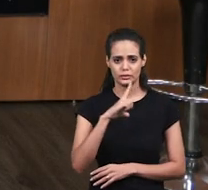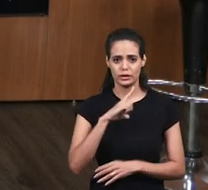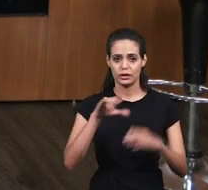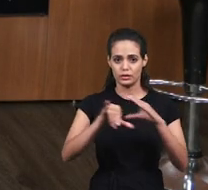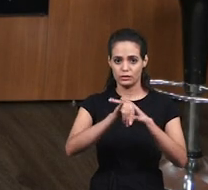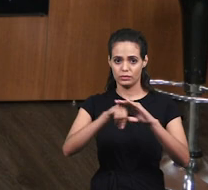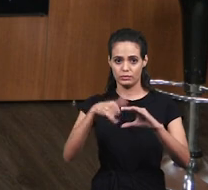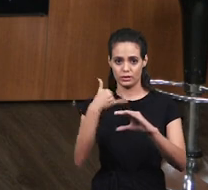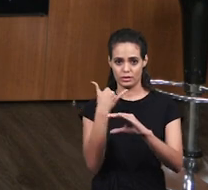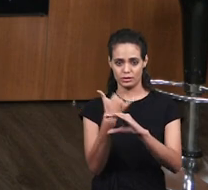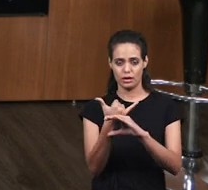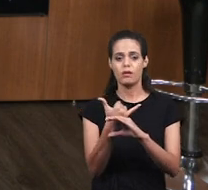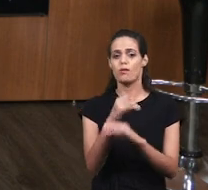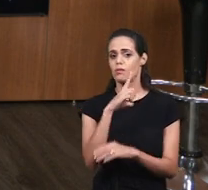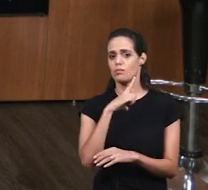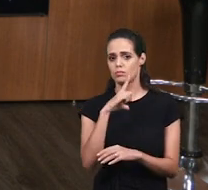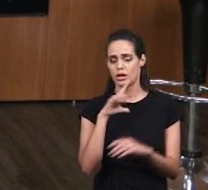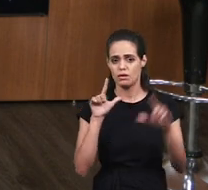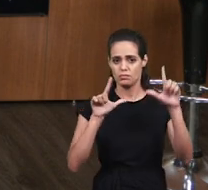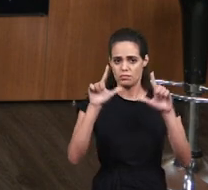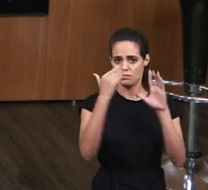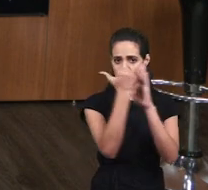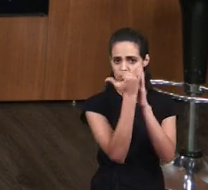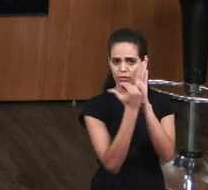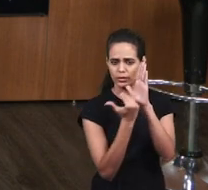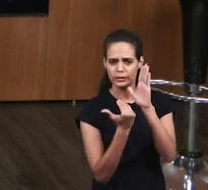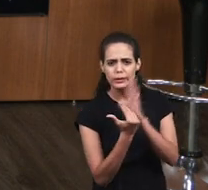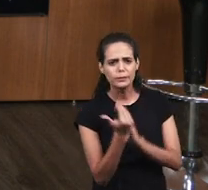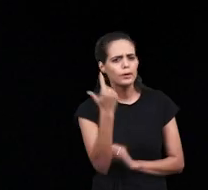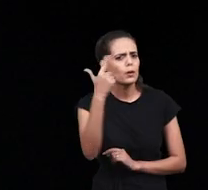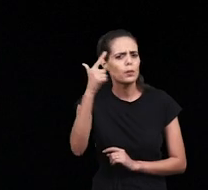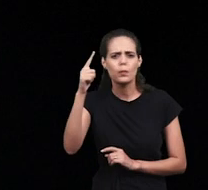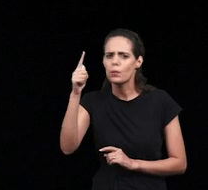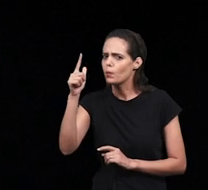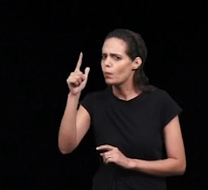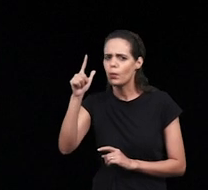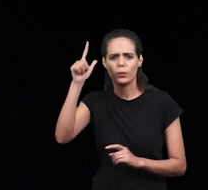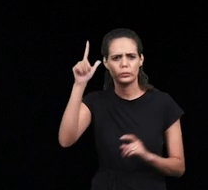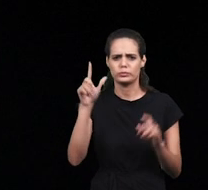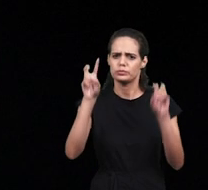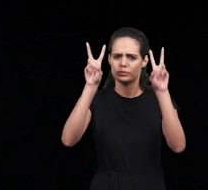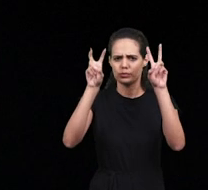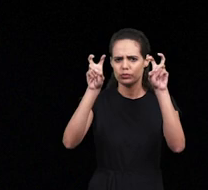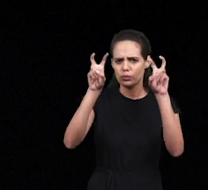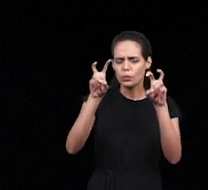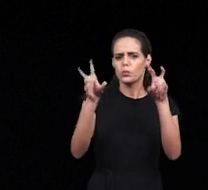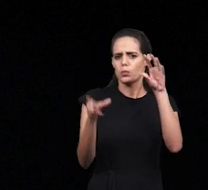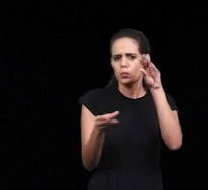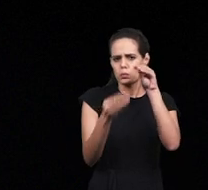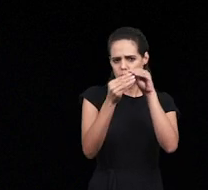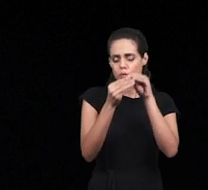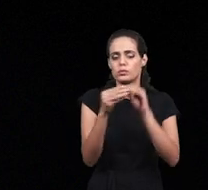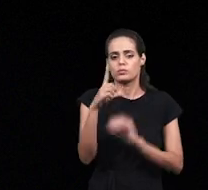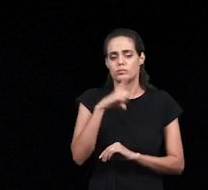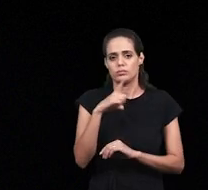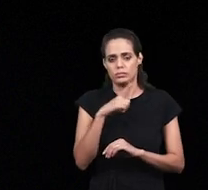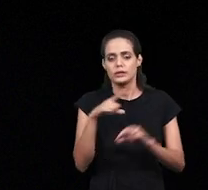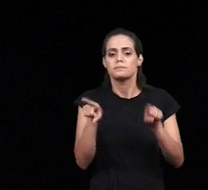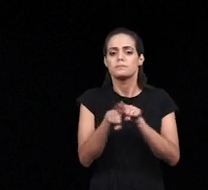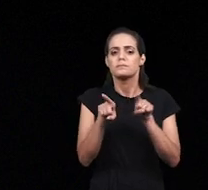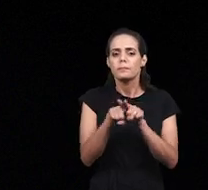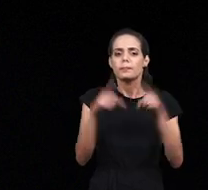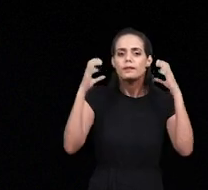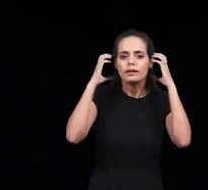à ce programme et à beaucoup d'autres contenus. Vous pouvez encore télécharger les applications de l'Église chrétienne Maranatha et de la